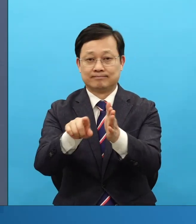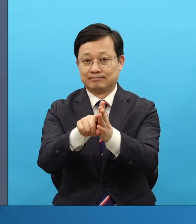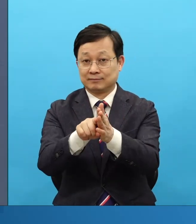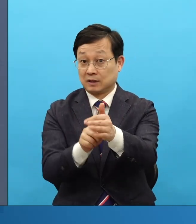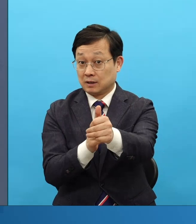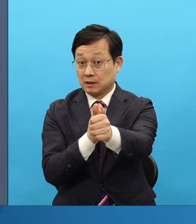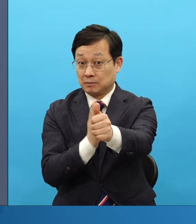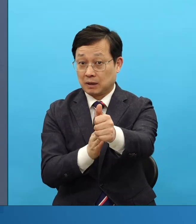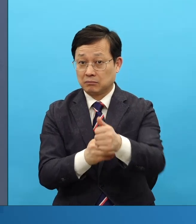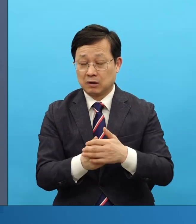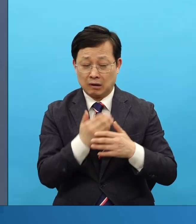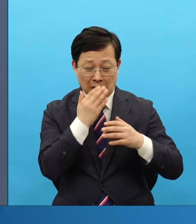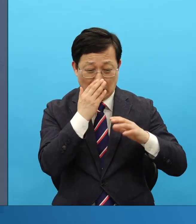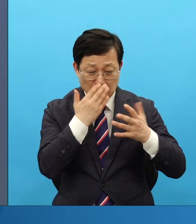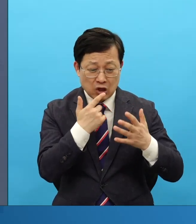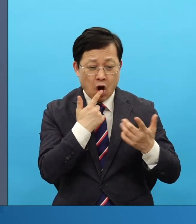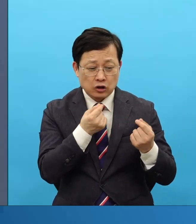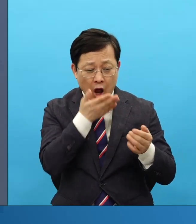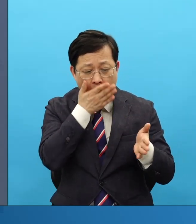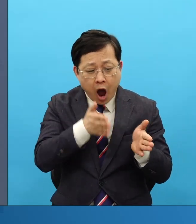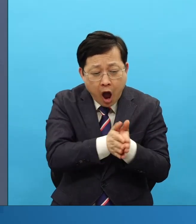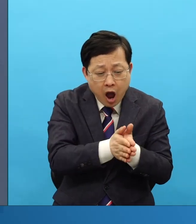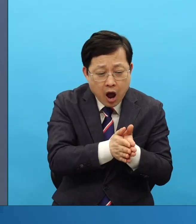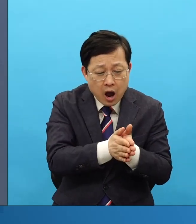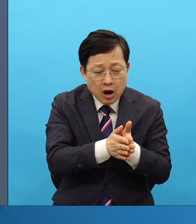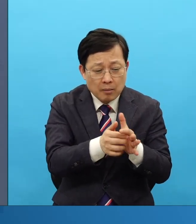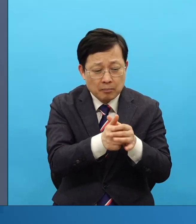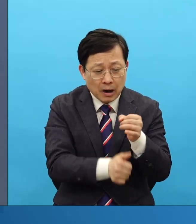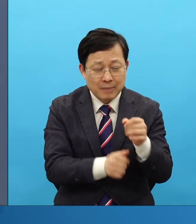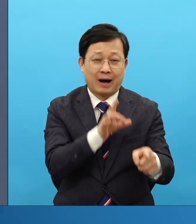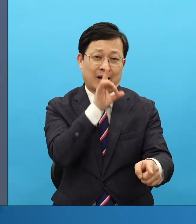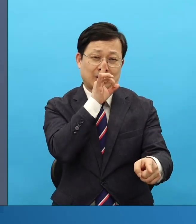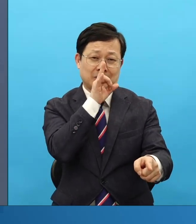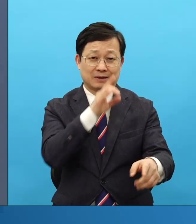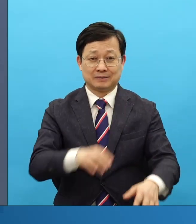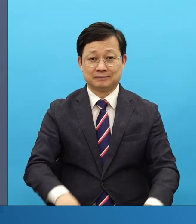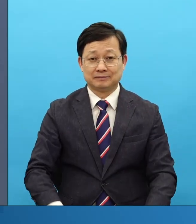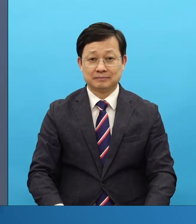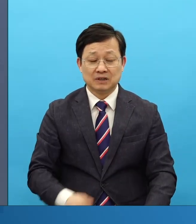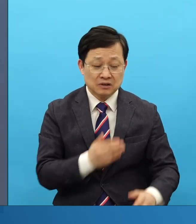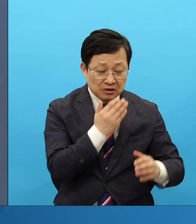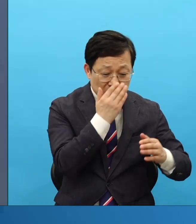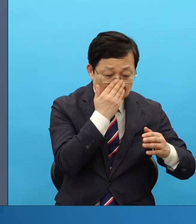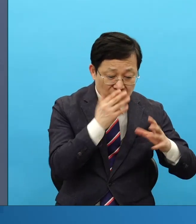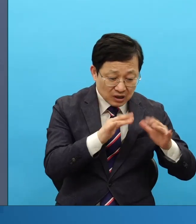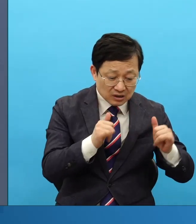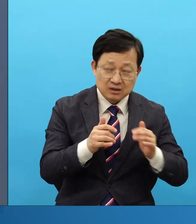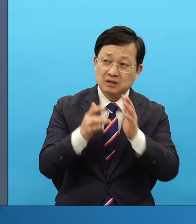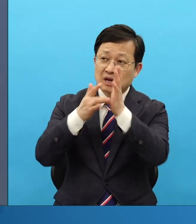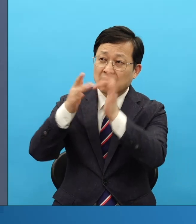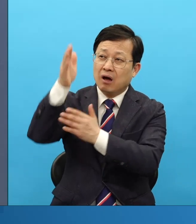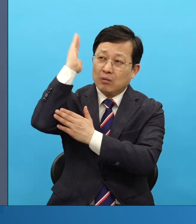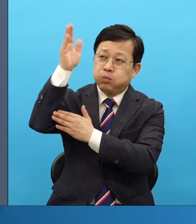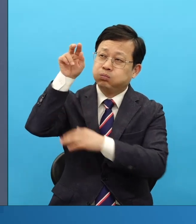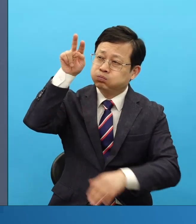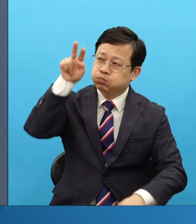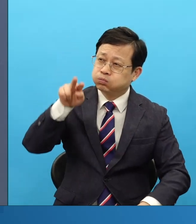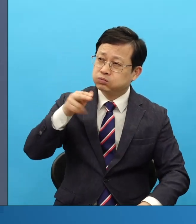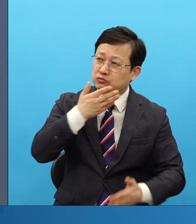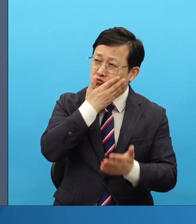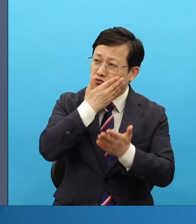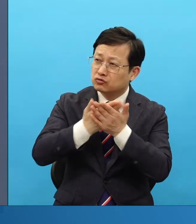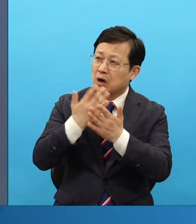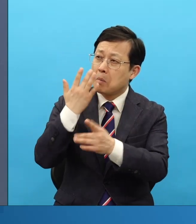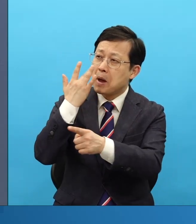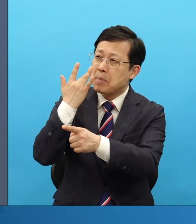absolutely 유대교처럼 believe in 되면 this. 안 돼요. You cannot be like the Jews. 유대인들은 예수님이 가르친 중요한 거는 싹 다 빼버려요. The Jewish people, they forgot to enjoy